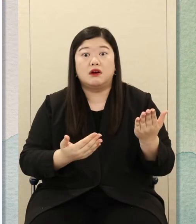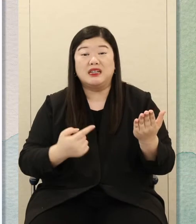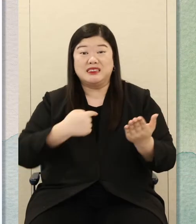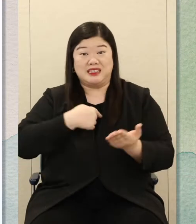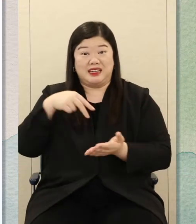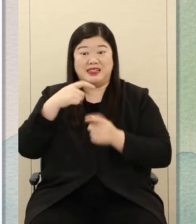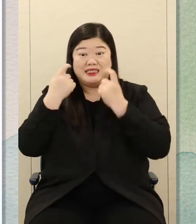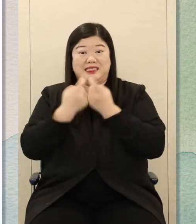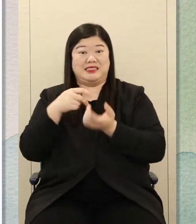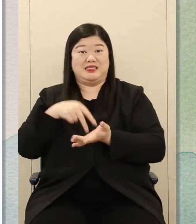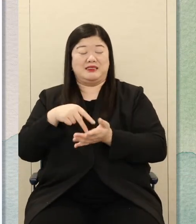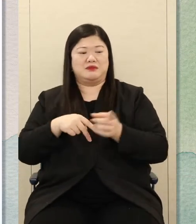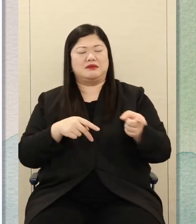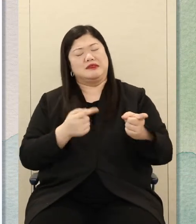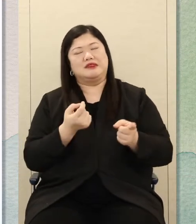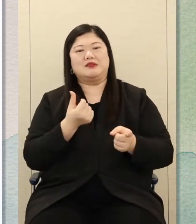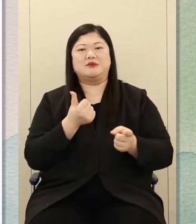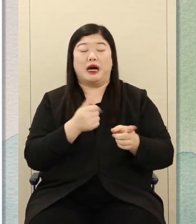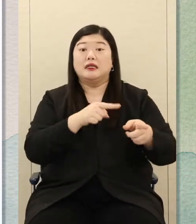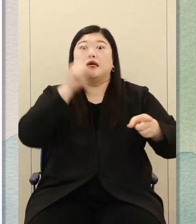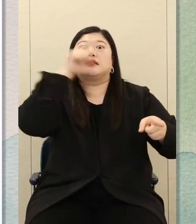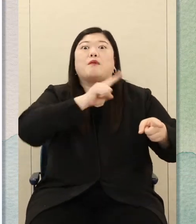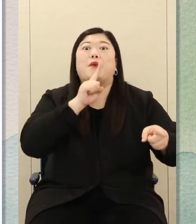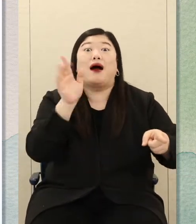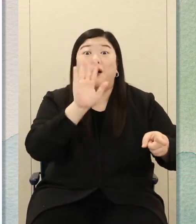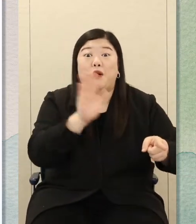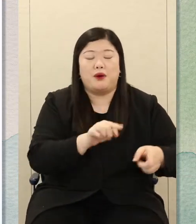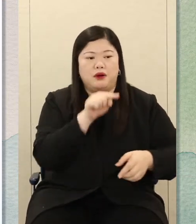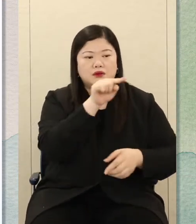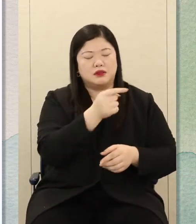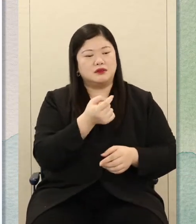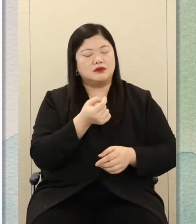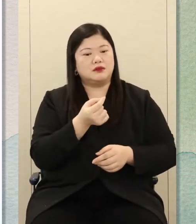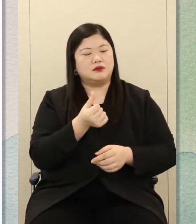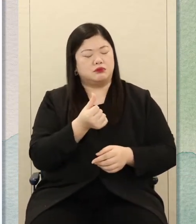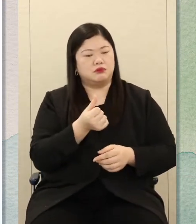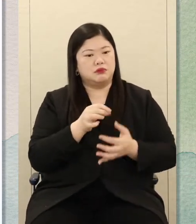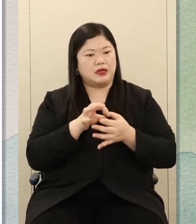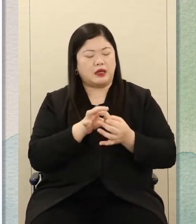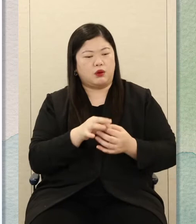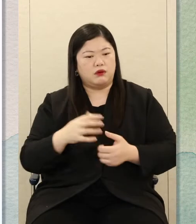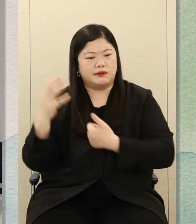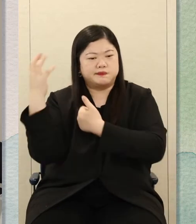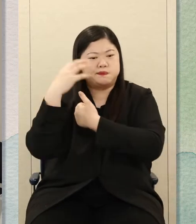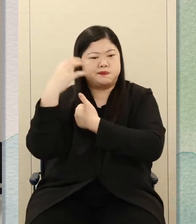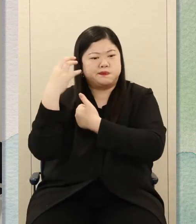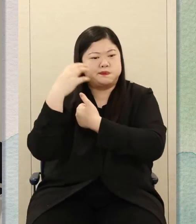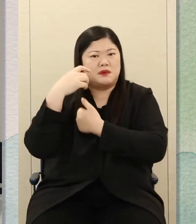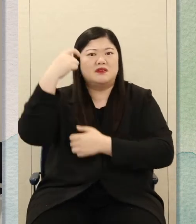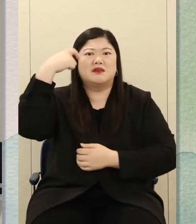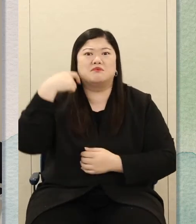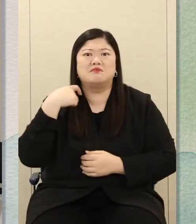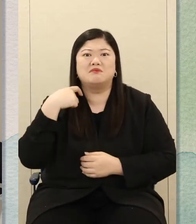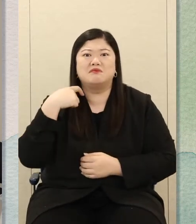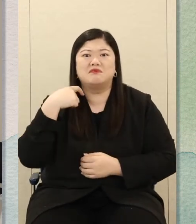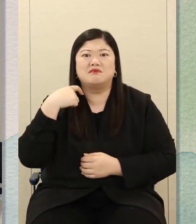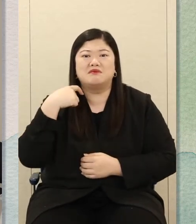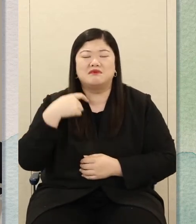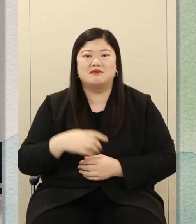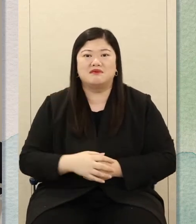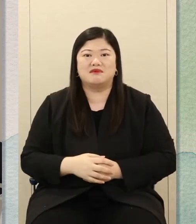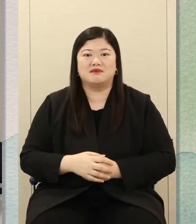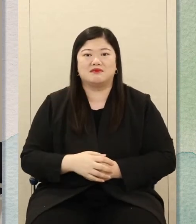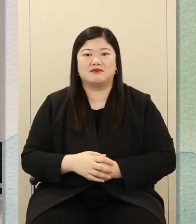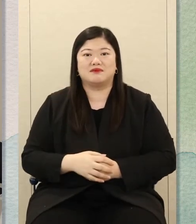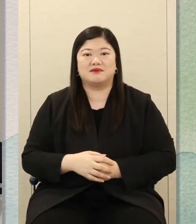보기에는 그것만 그 책이 나쁜 책이라는 게 아니고요. 그것만 계속 읽는 건 너무 좋지 않다. 그래서